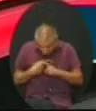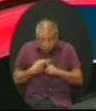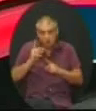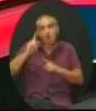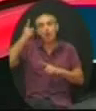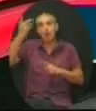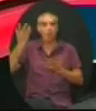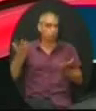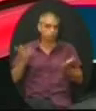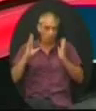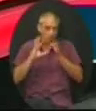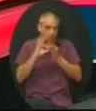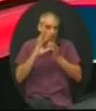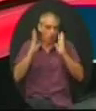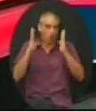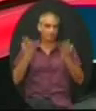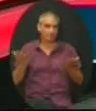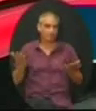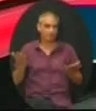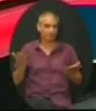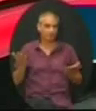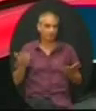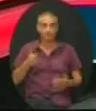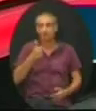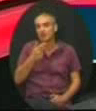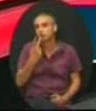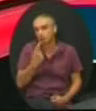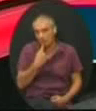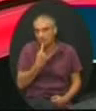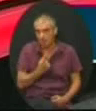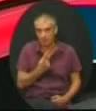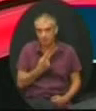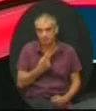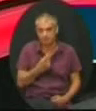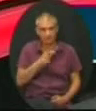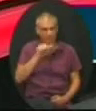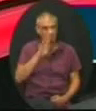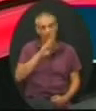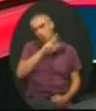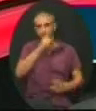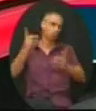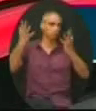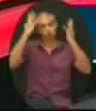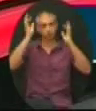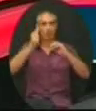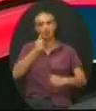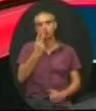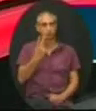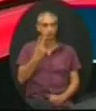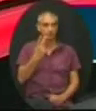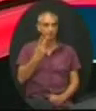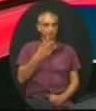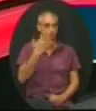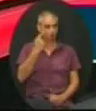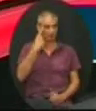בן דוד רחוק, אבל לא כל כך קרוב, אני חושב. ערוץ 2, אמר אברמוביץ', שהוא ההורים והתומים של ערוץ 2 בנושאים האלה.